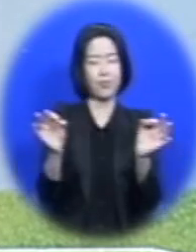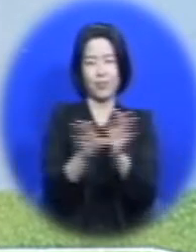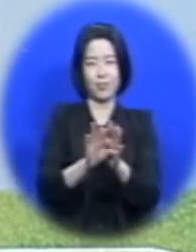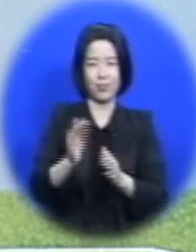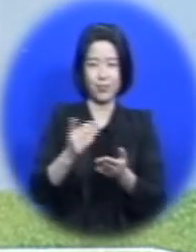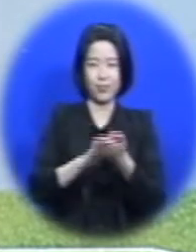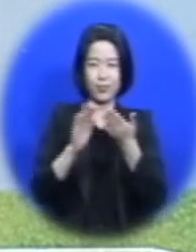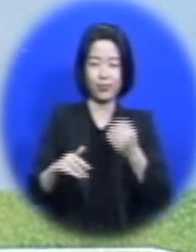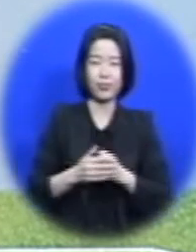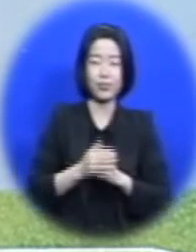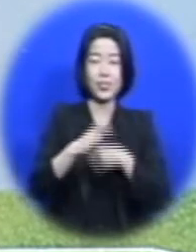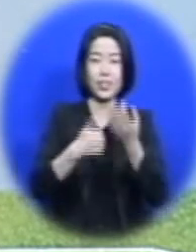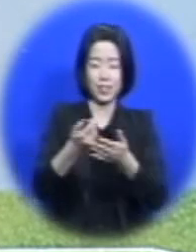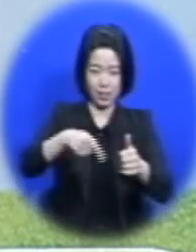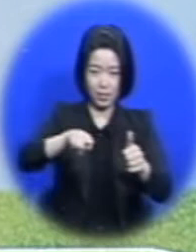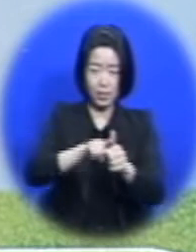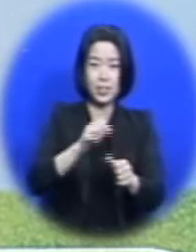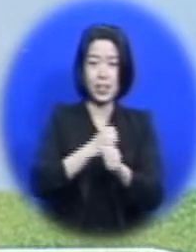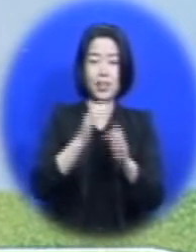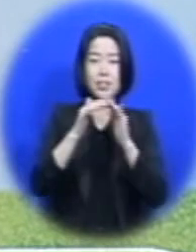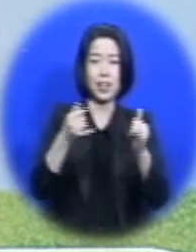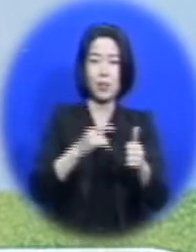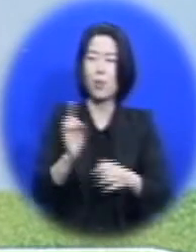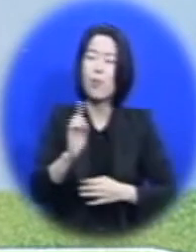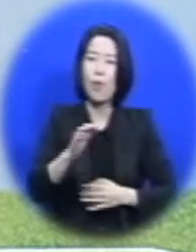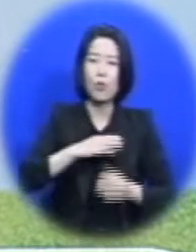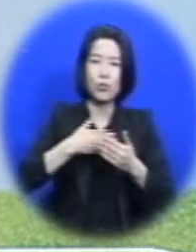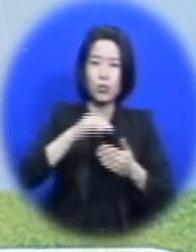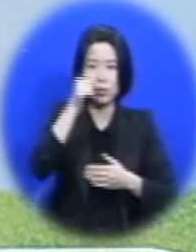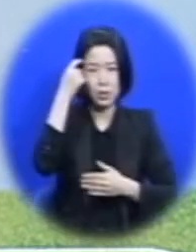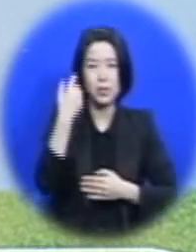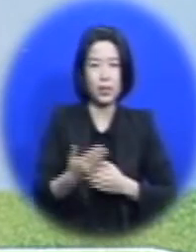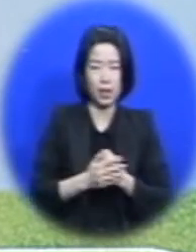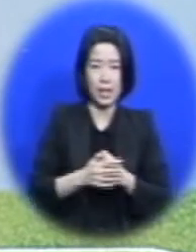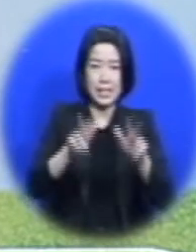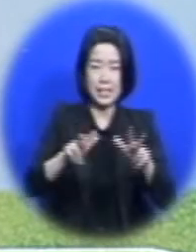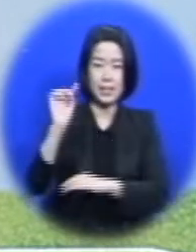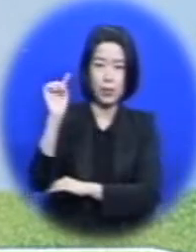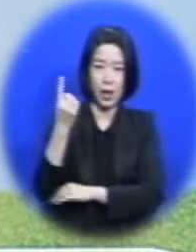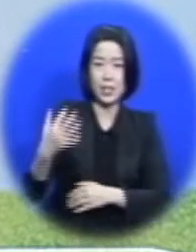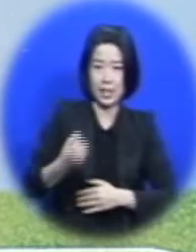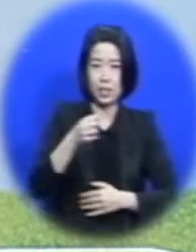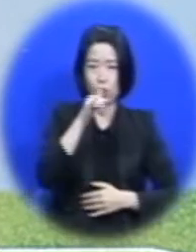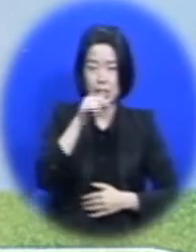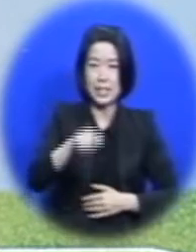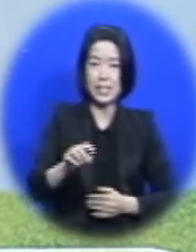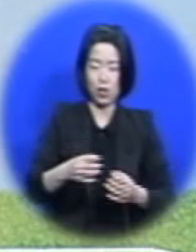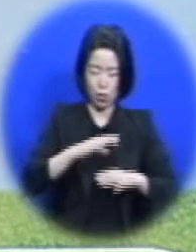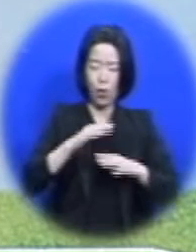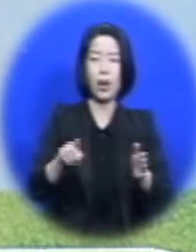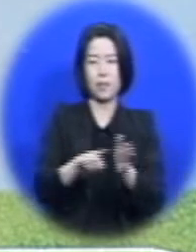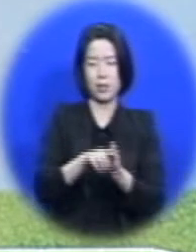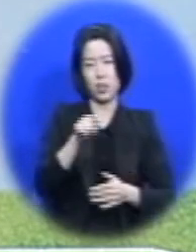그래 하나님을 의지하는 사람에게 무엇이 두려워요 지금 다윗이 가지고 있는 이 놀라운 믿음이